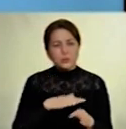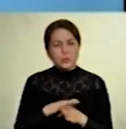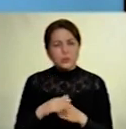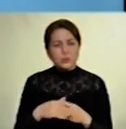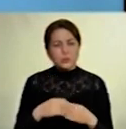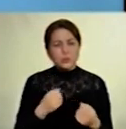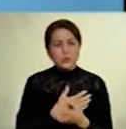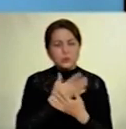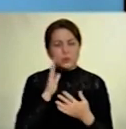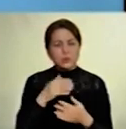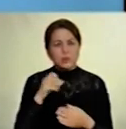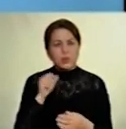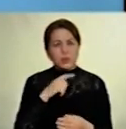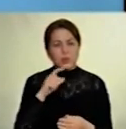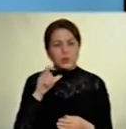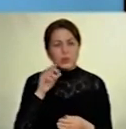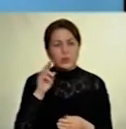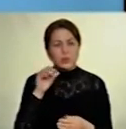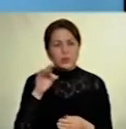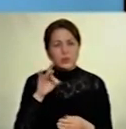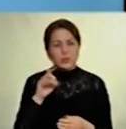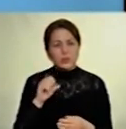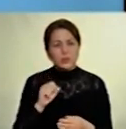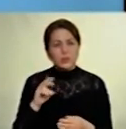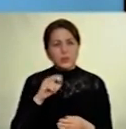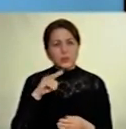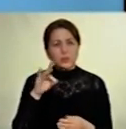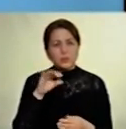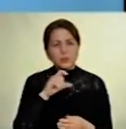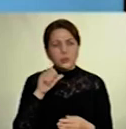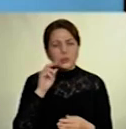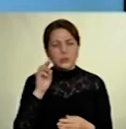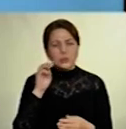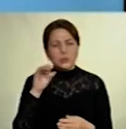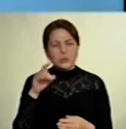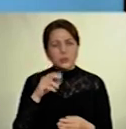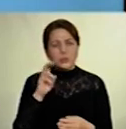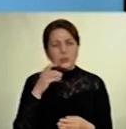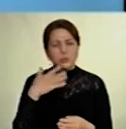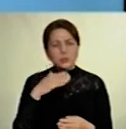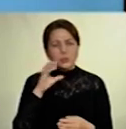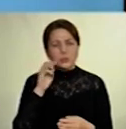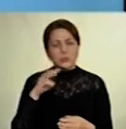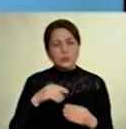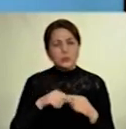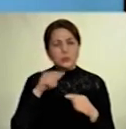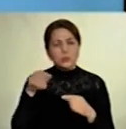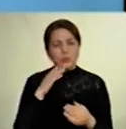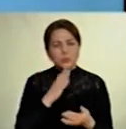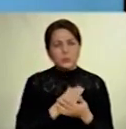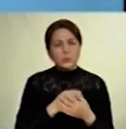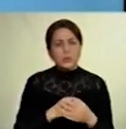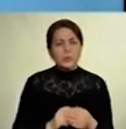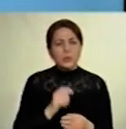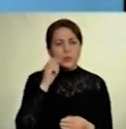A ekran proyektordan 250 santimetr uzoqlikda turibdi. Balandligi 160